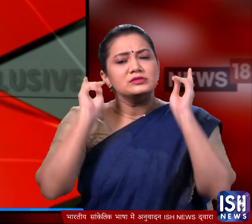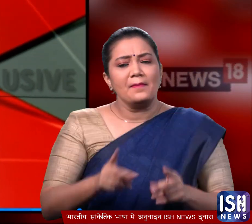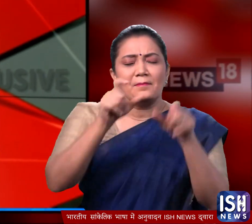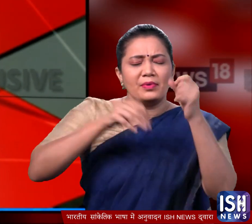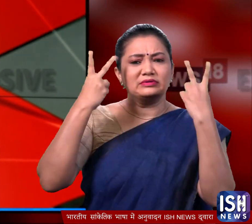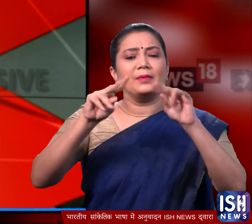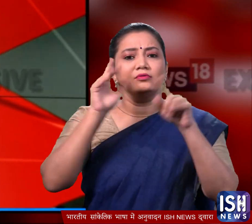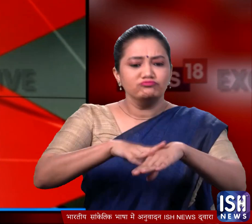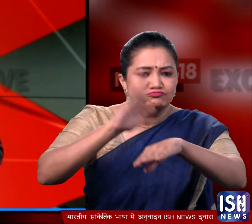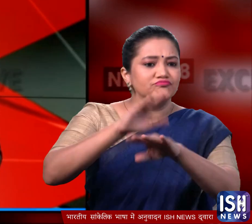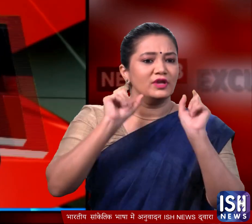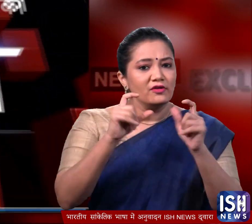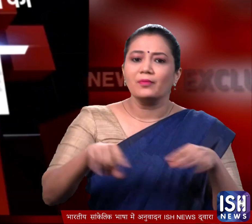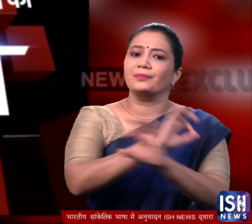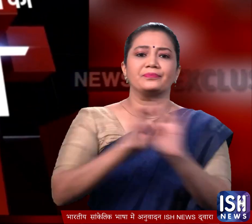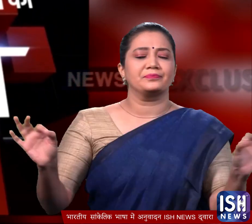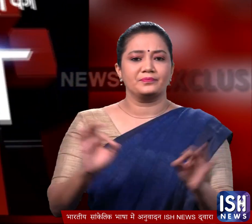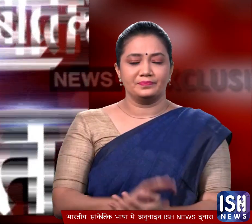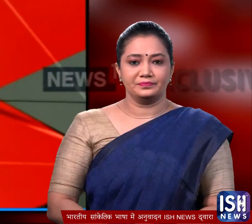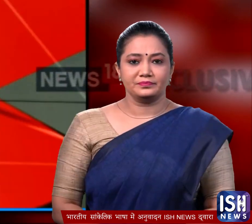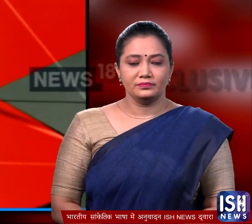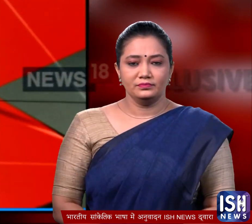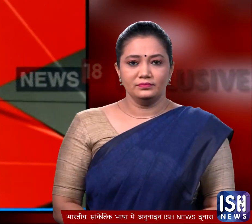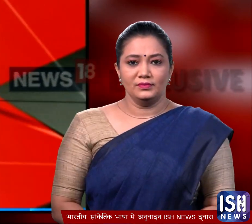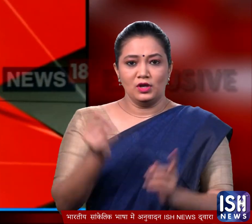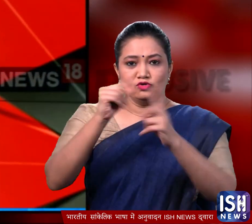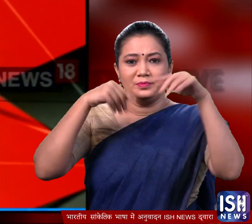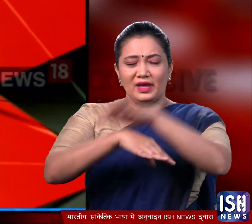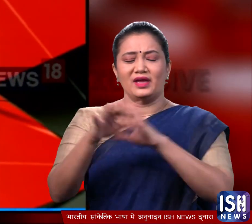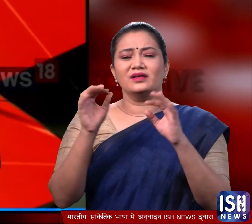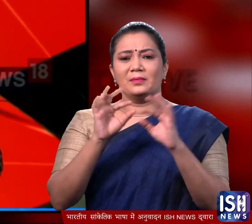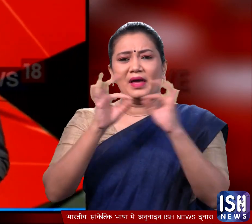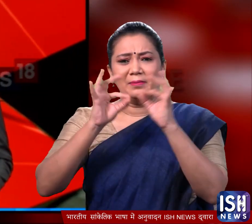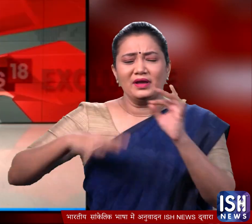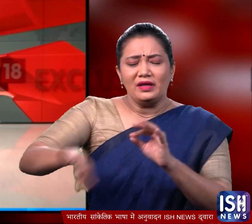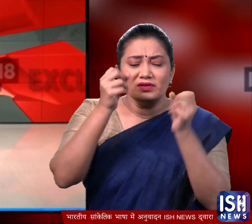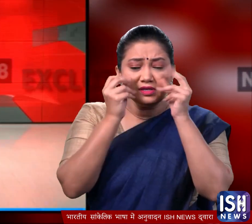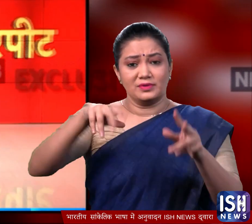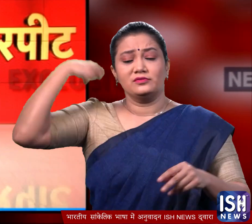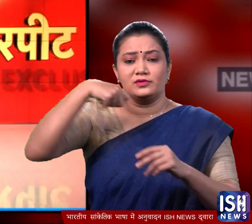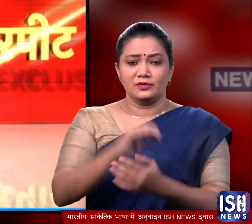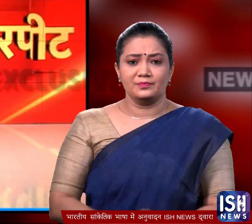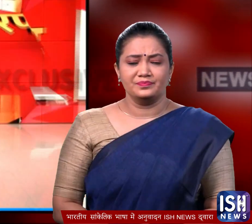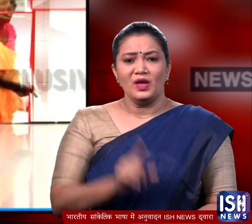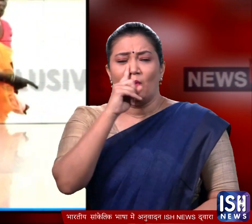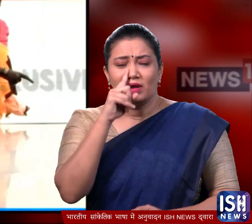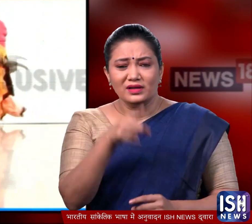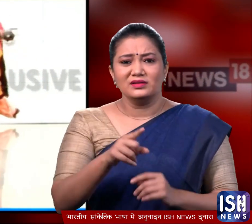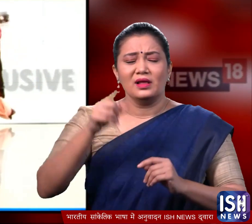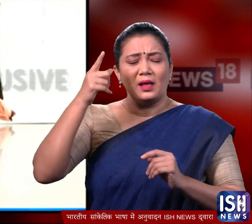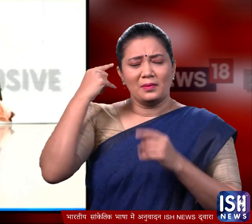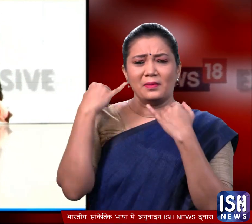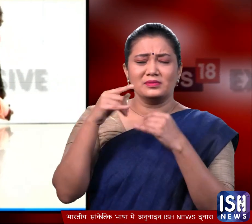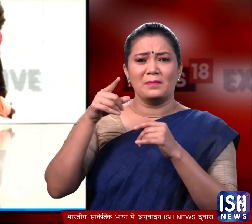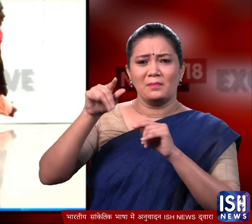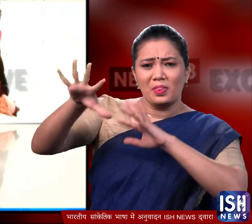उन्हें अलर्ट करने का इंतजाम नजर आया। उत्तर प्रदेश के बाराबंकी से चौंकाने वाला एक वीडियो सामने आया, जिसमें एक महिला ने ठगी